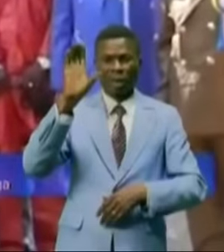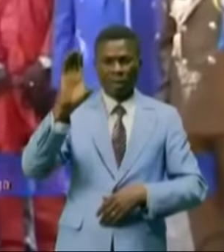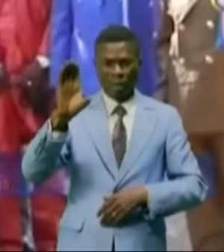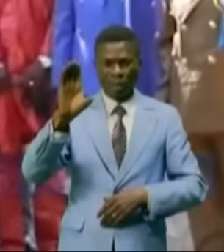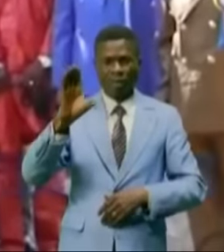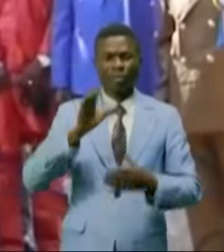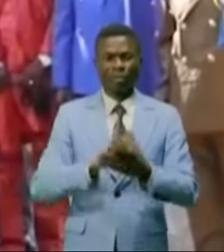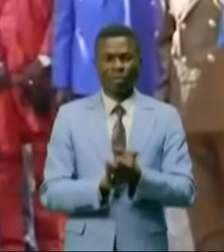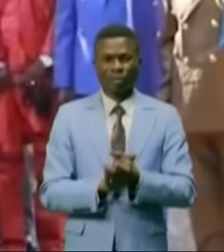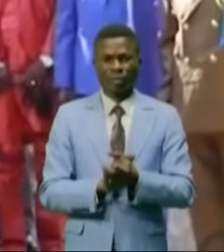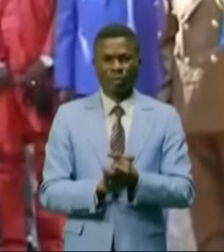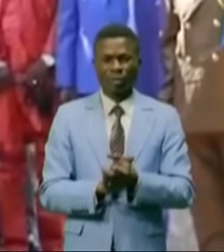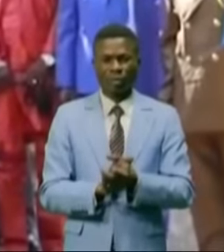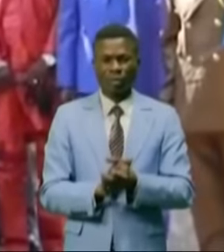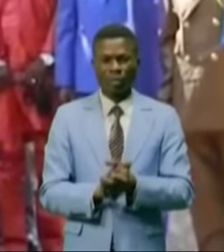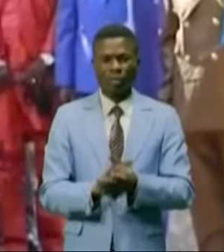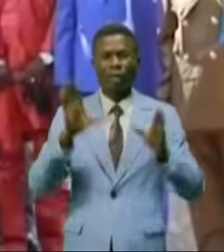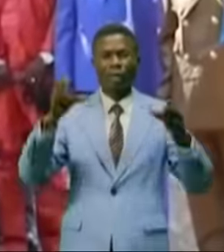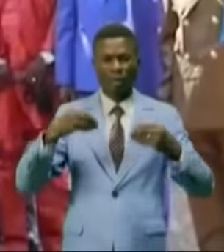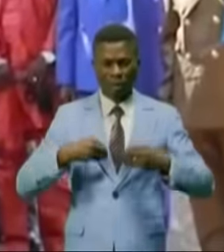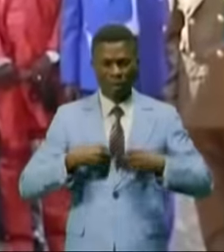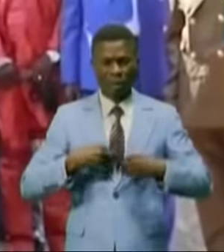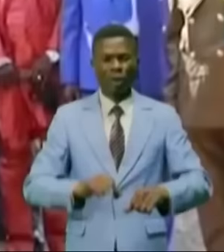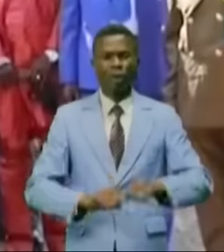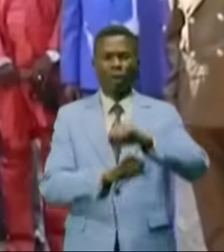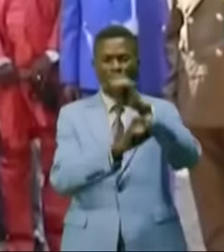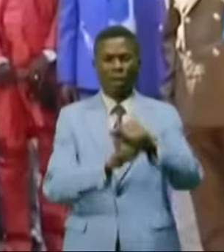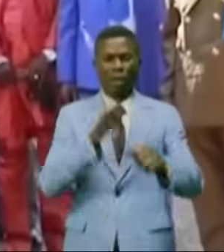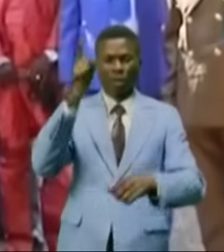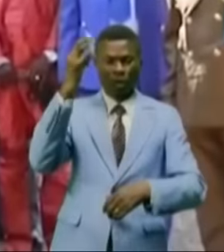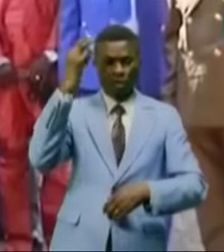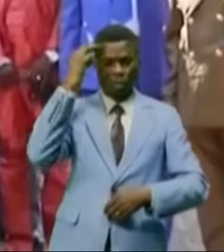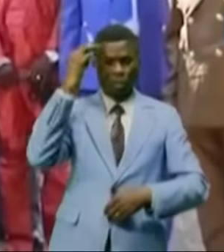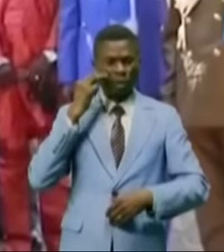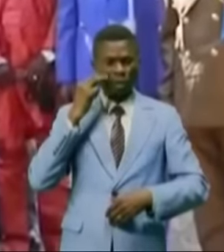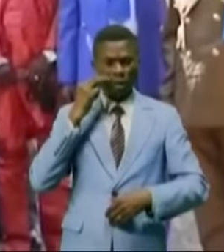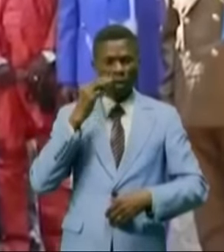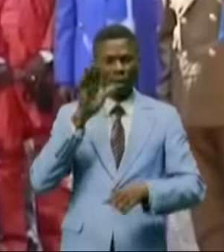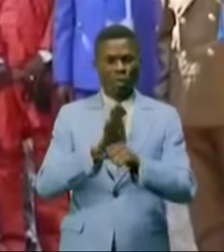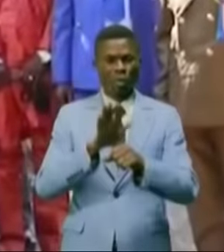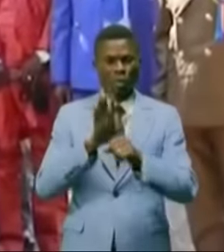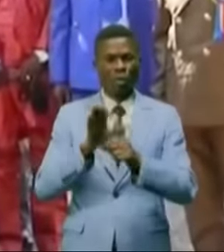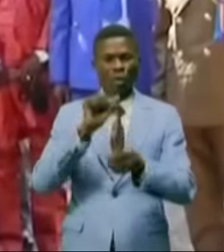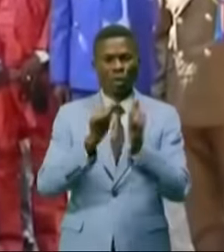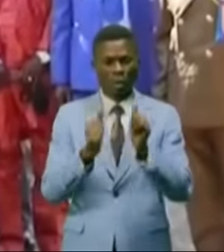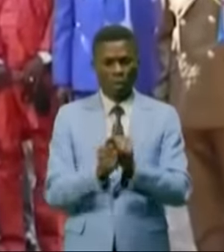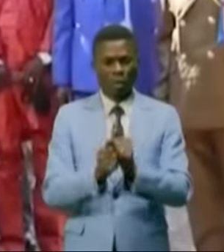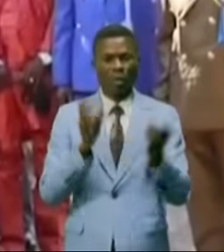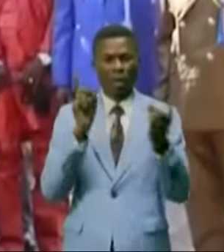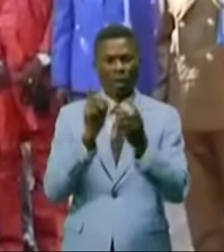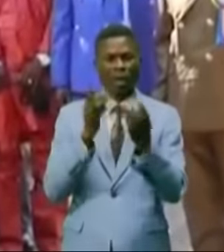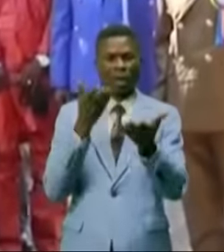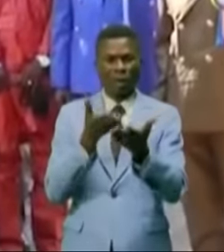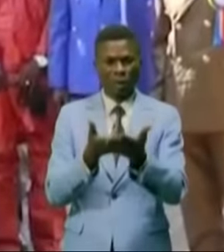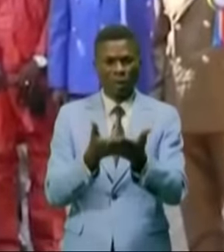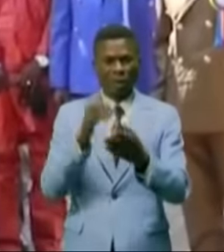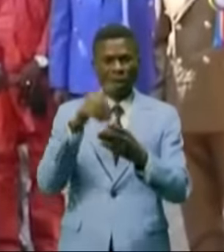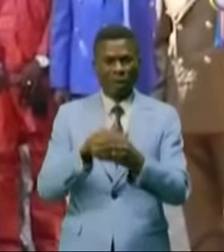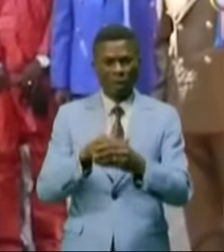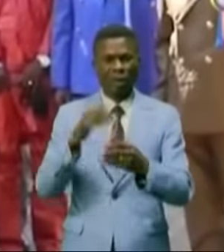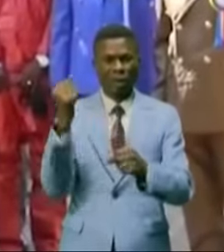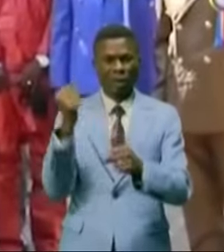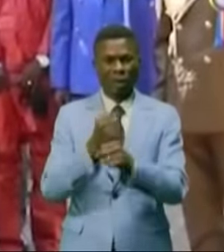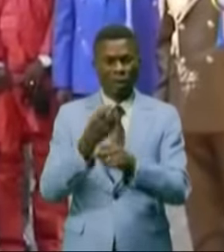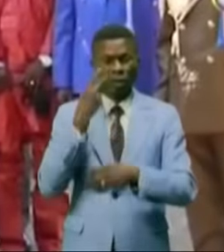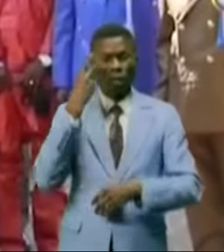RTNC, et acceptons de l'accompagner face aux énormes défis auxquels il sera confronté dans la matérialisation